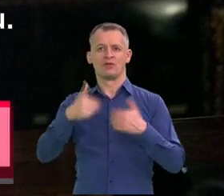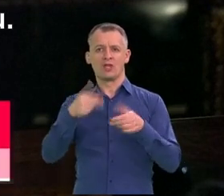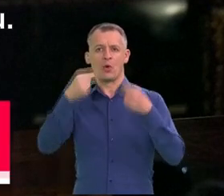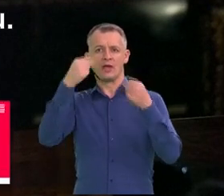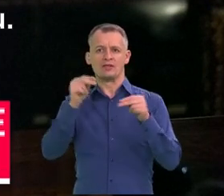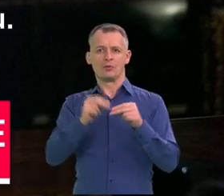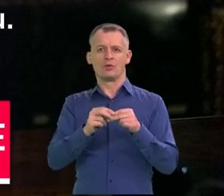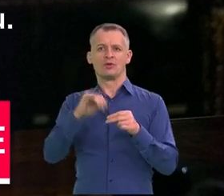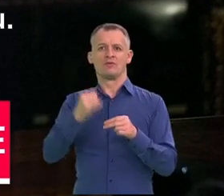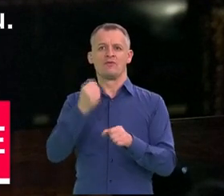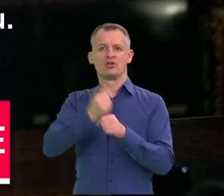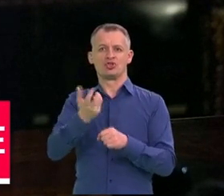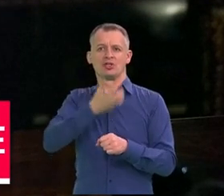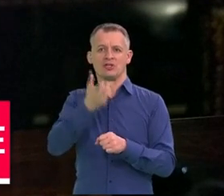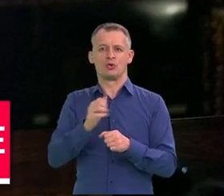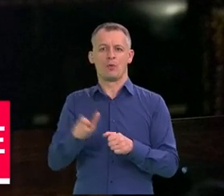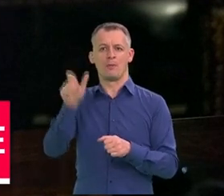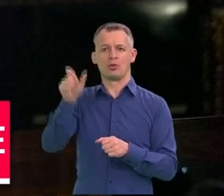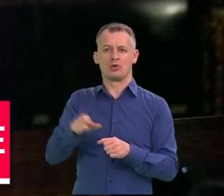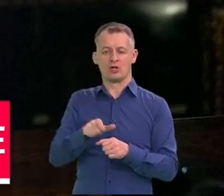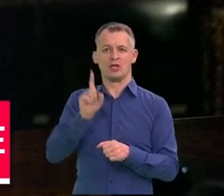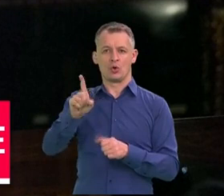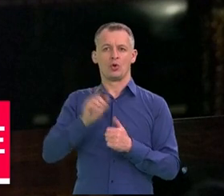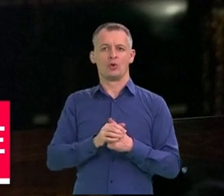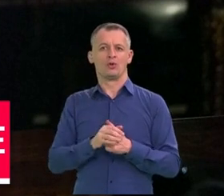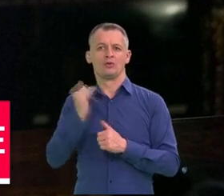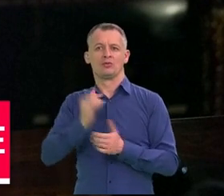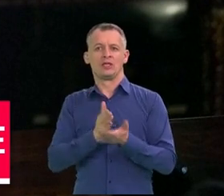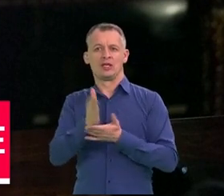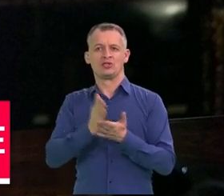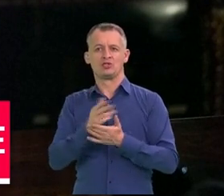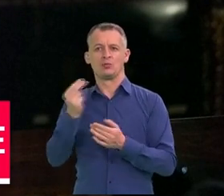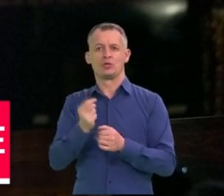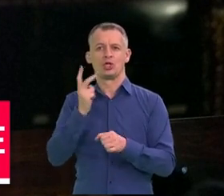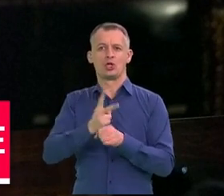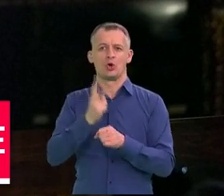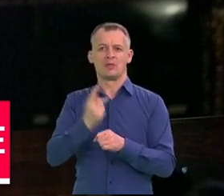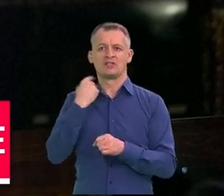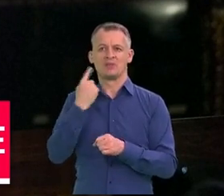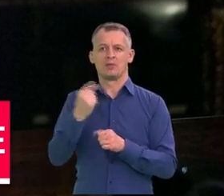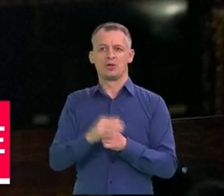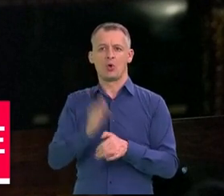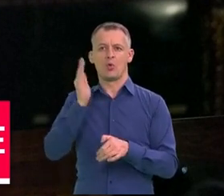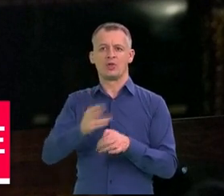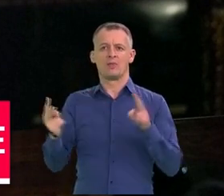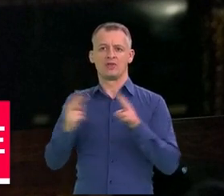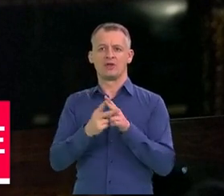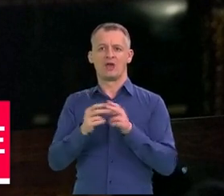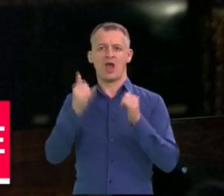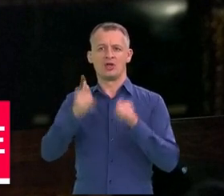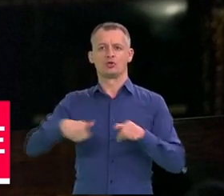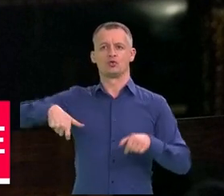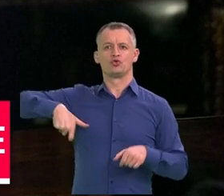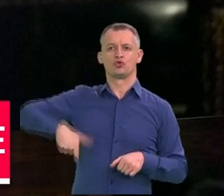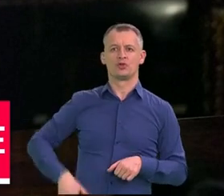Зараз ставку ми проводимо доволі часто, мінімум двічі на тиждень. Минуле засідання було у четвер. Сьогодні генерал Сирський доповів, що